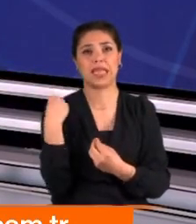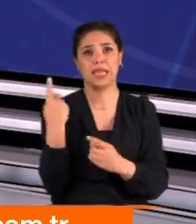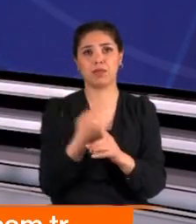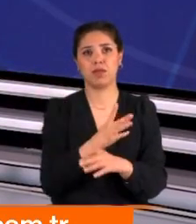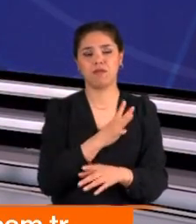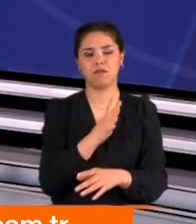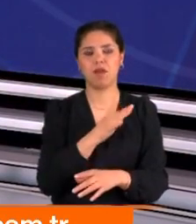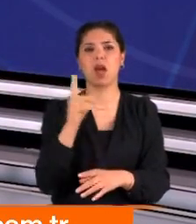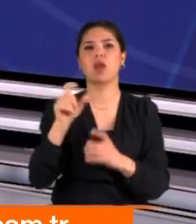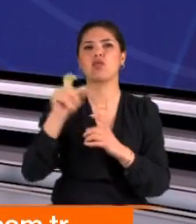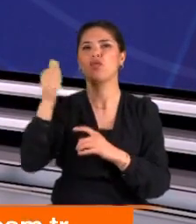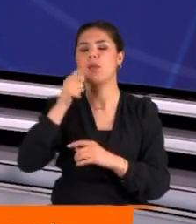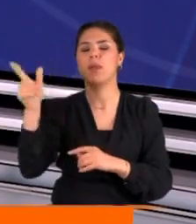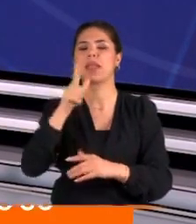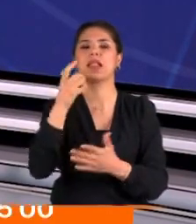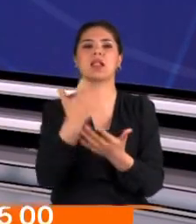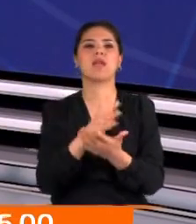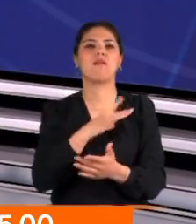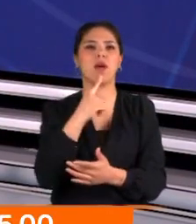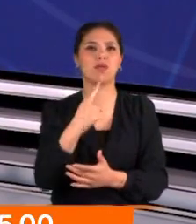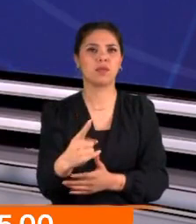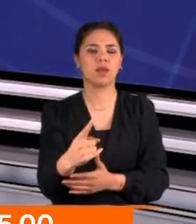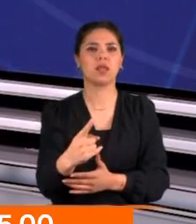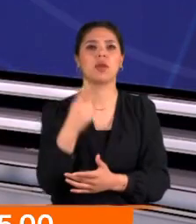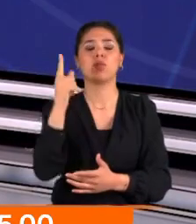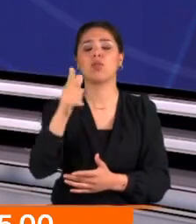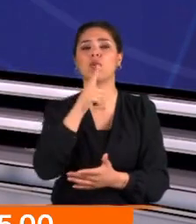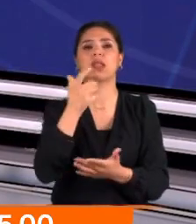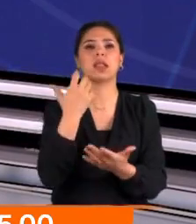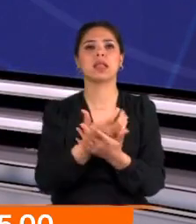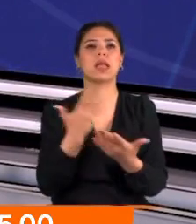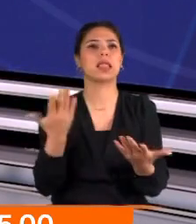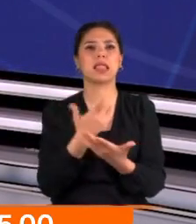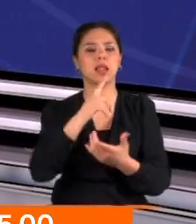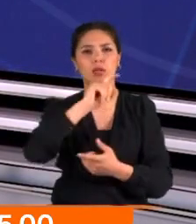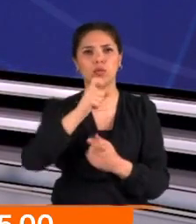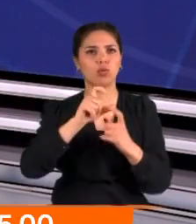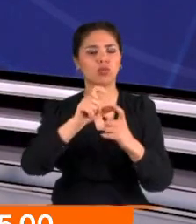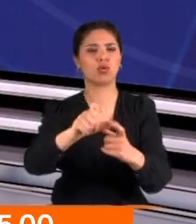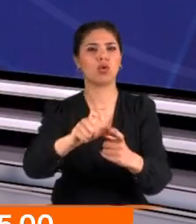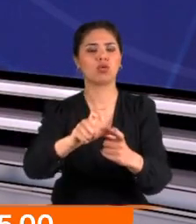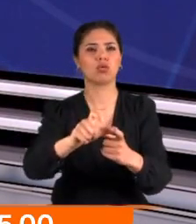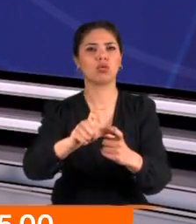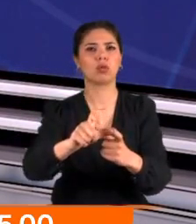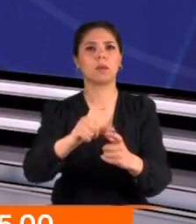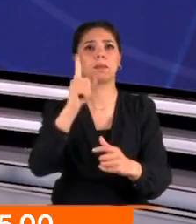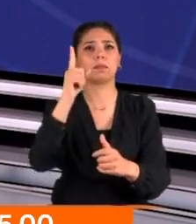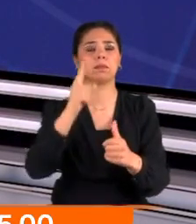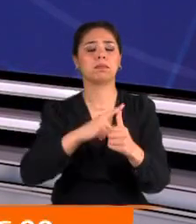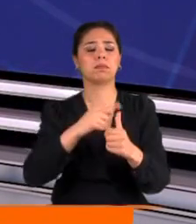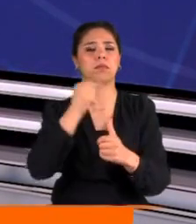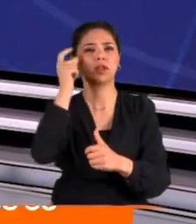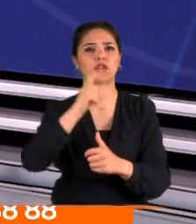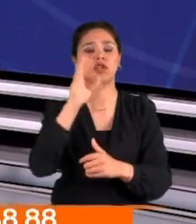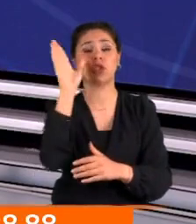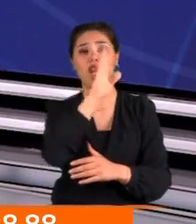O da Soylu'nun ses kaydı var demesi ve ses kaydı nasıl elde edildi sorusuna ise birisi ajanlık